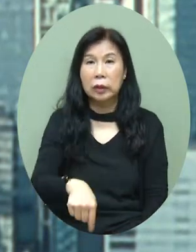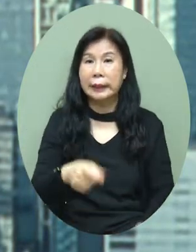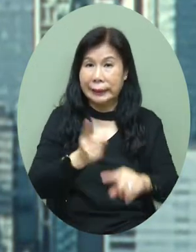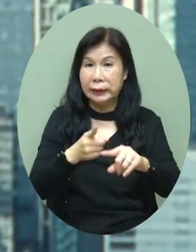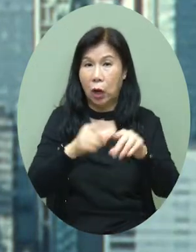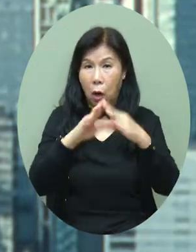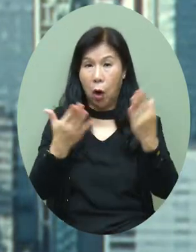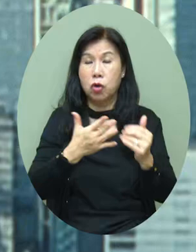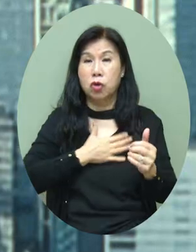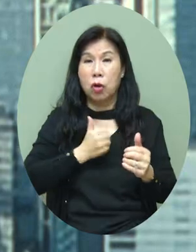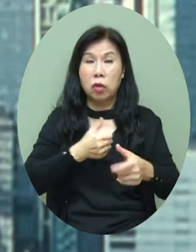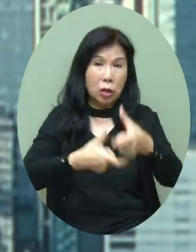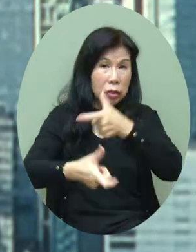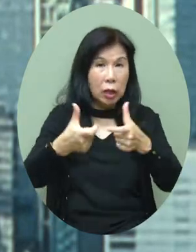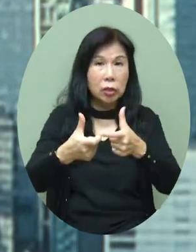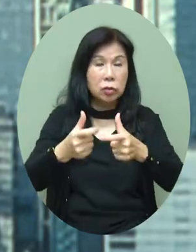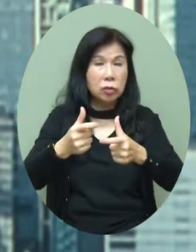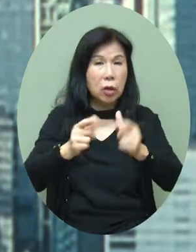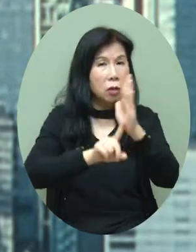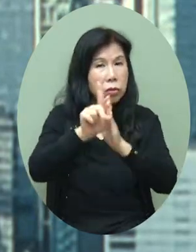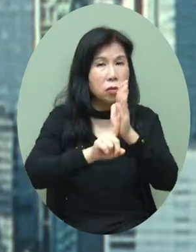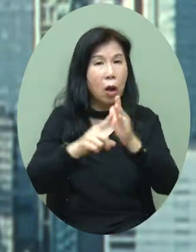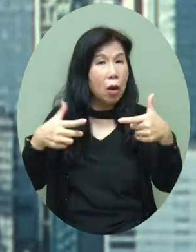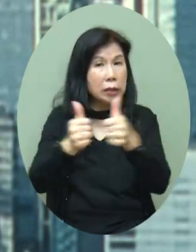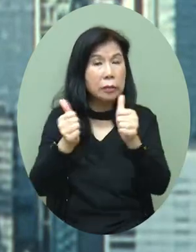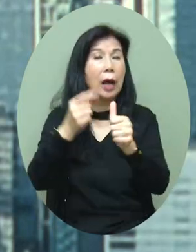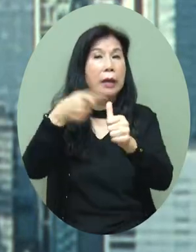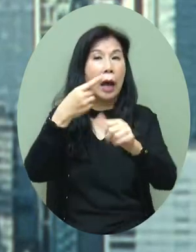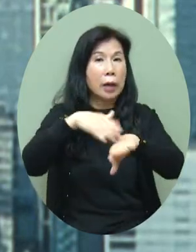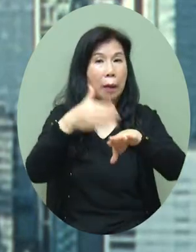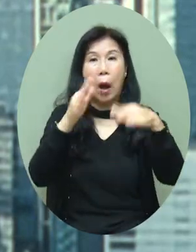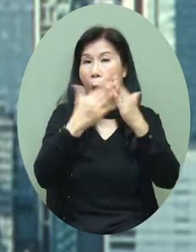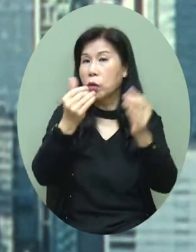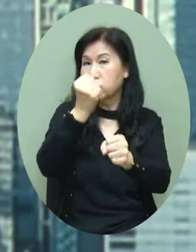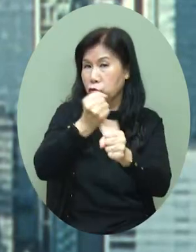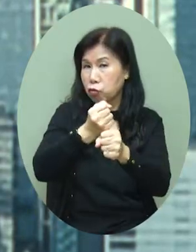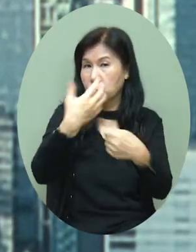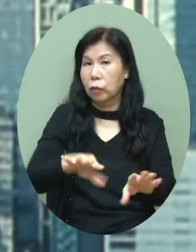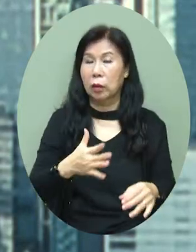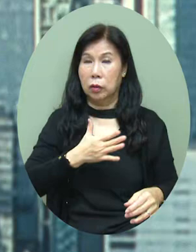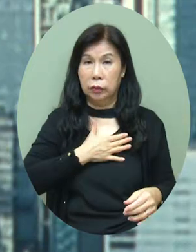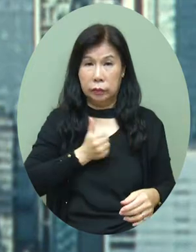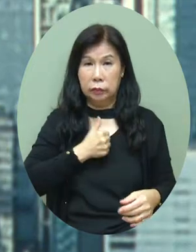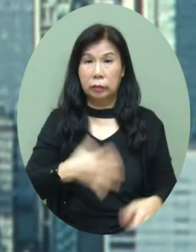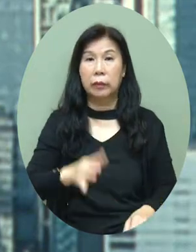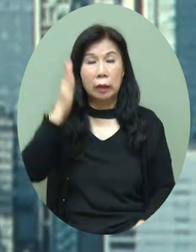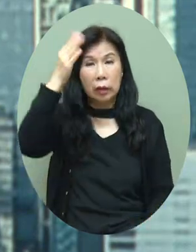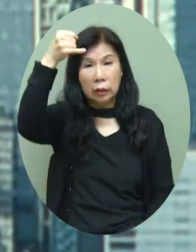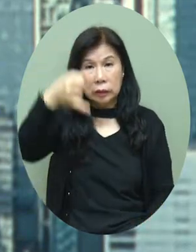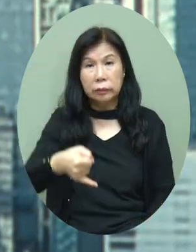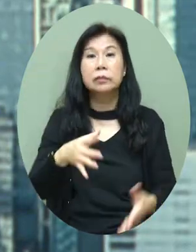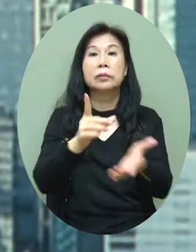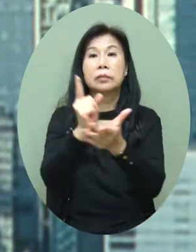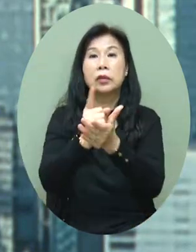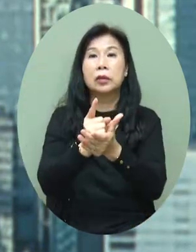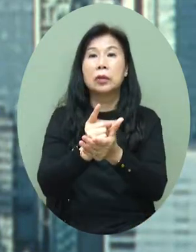開咗呢個薪酬水平調查嘅首階段嘅工作。咁呢個首階段嘅工作，我哋預計呢係希望喺明年呢，就